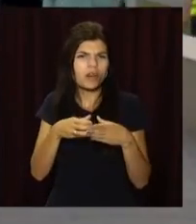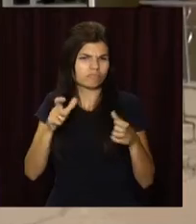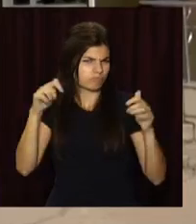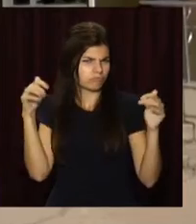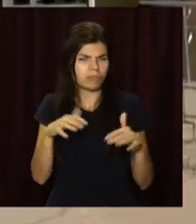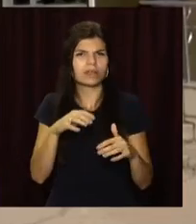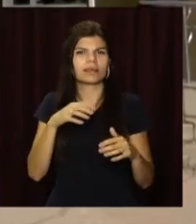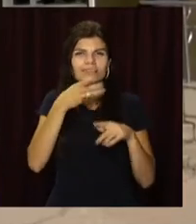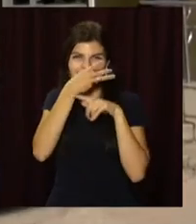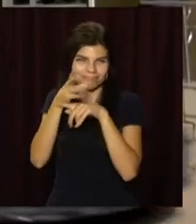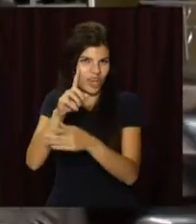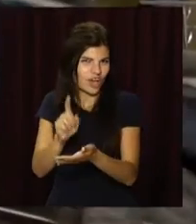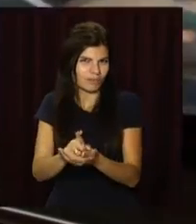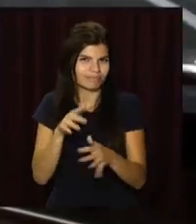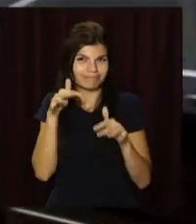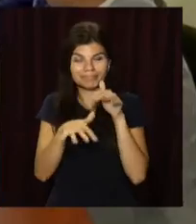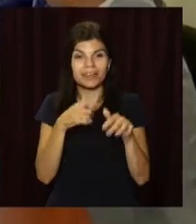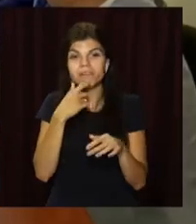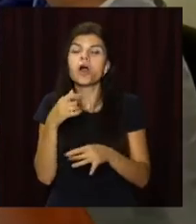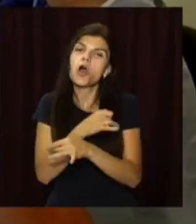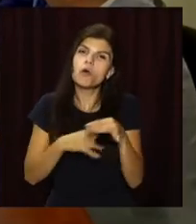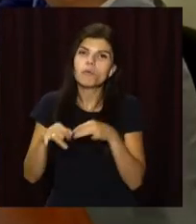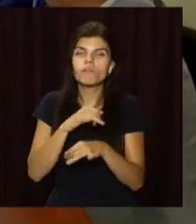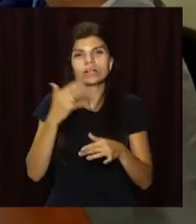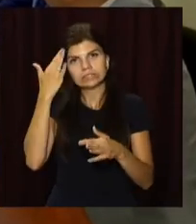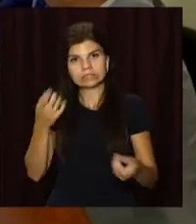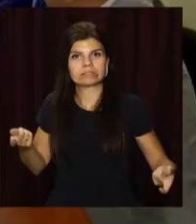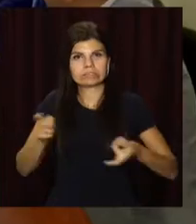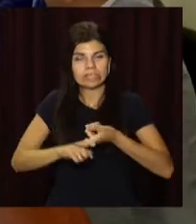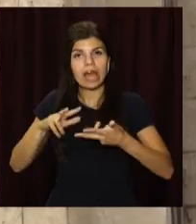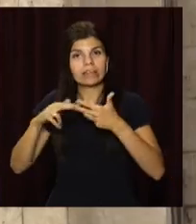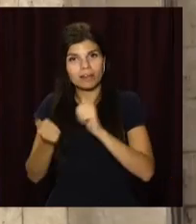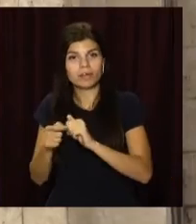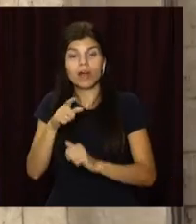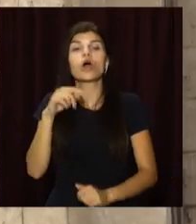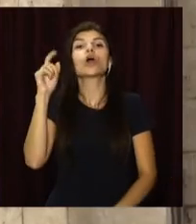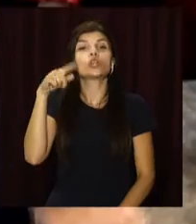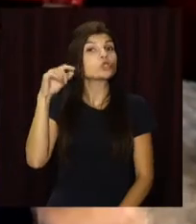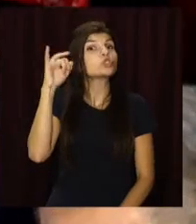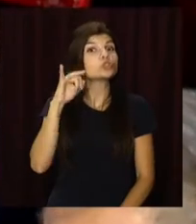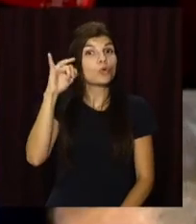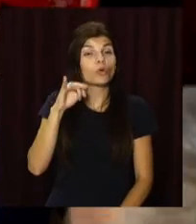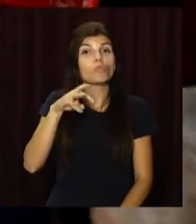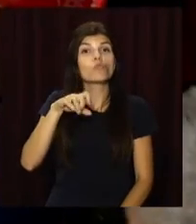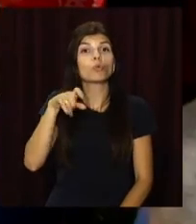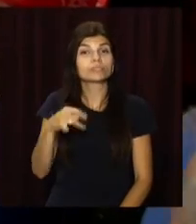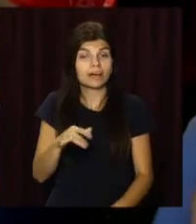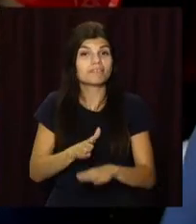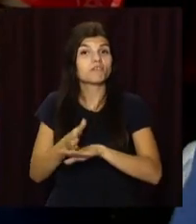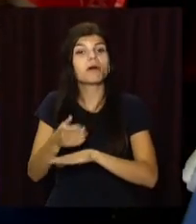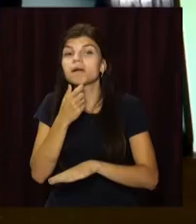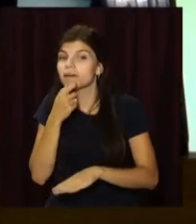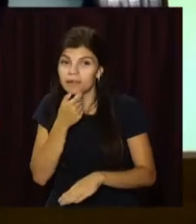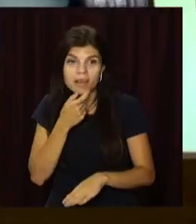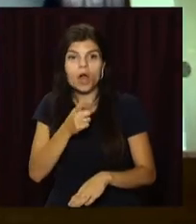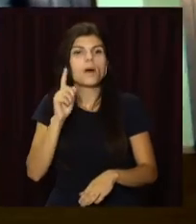ЗМІ. Далі у міській раді сторони обговорили питання співробітництва. Відвідали і музей історії Кам'янського. Є там і виставка, присвячена